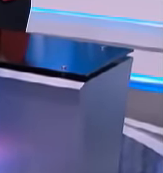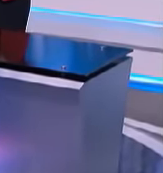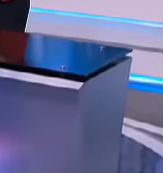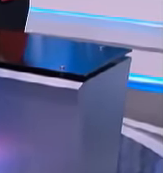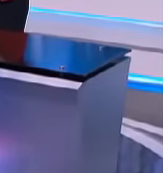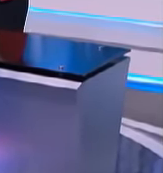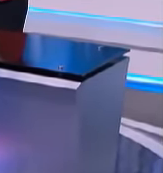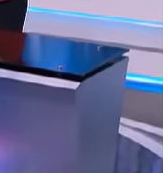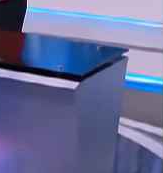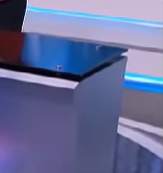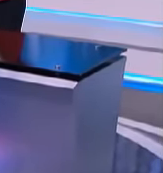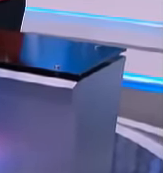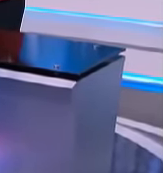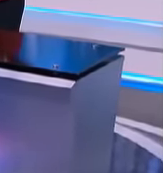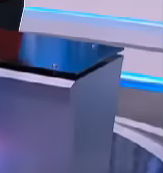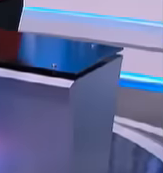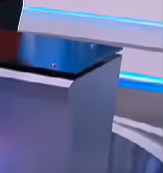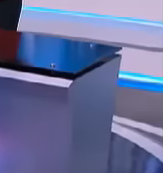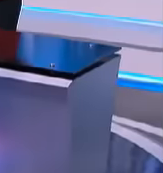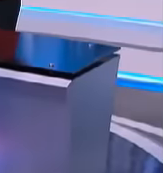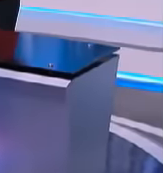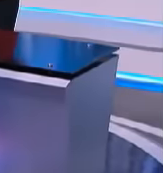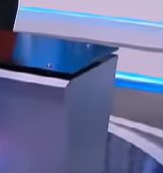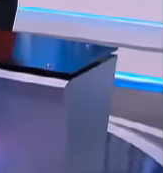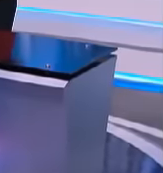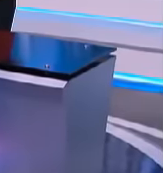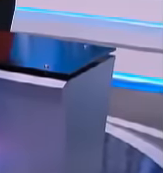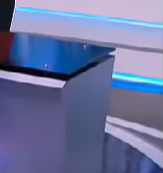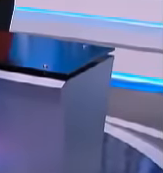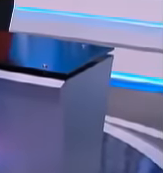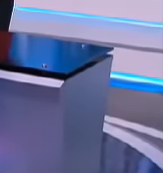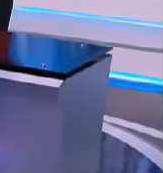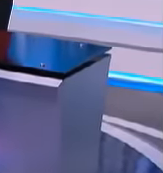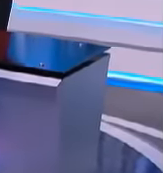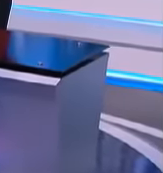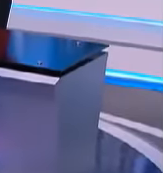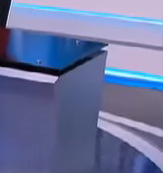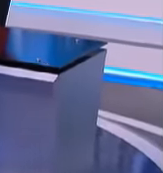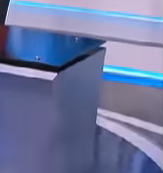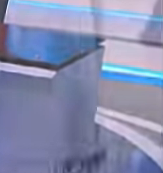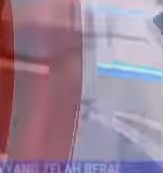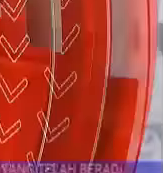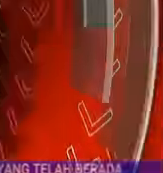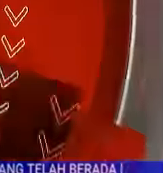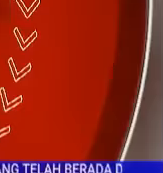saya Farhatul Asyati Osman. Berikut adalah paparan utama malam ini.